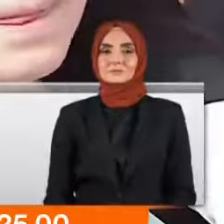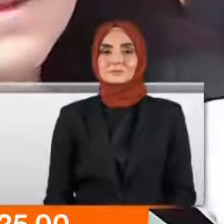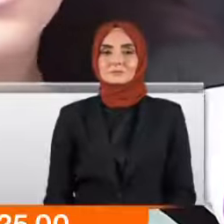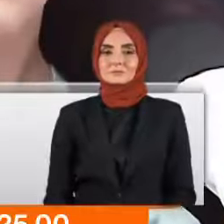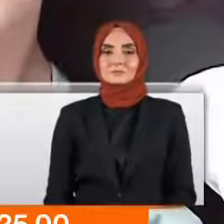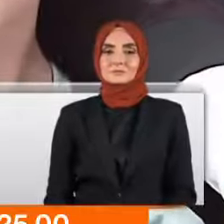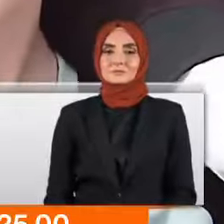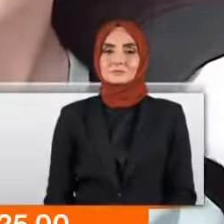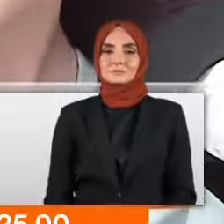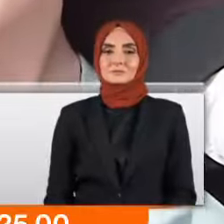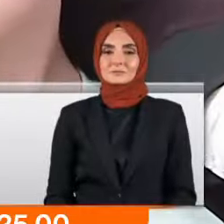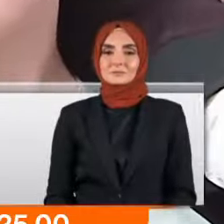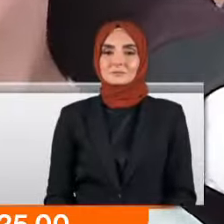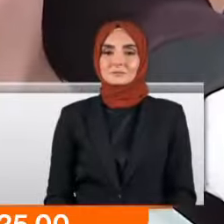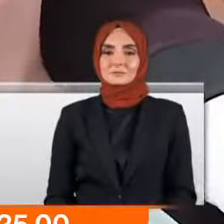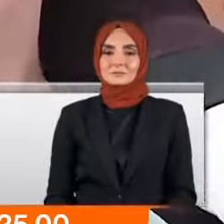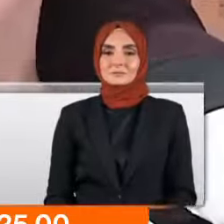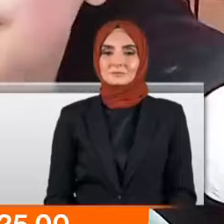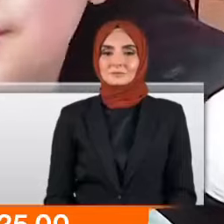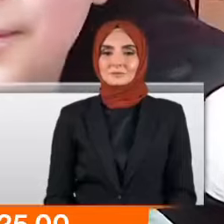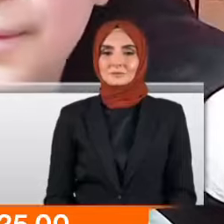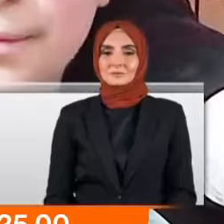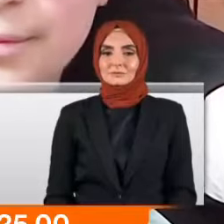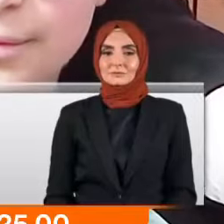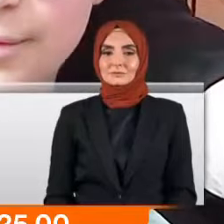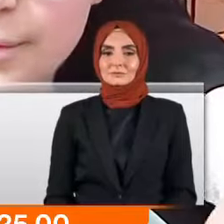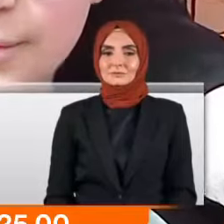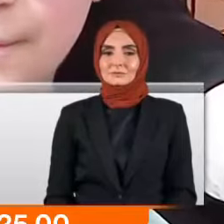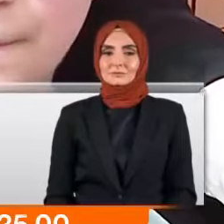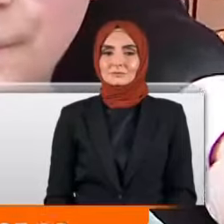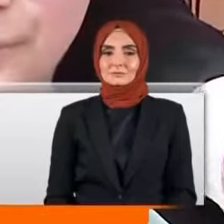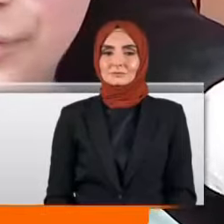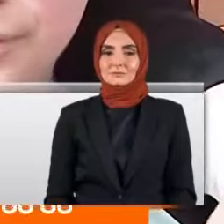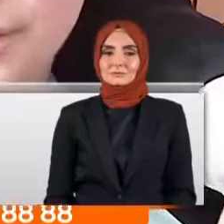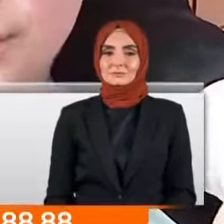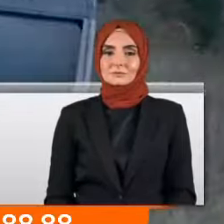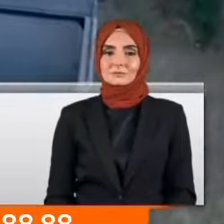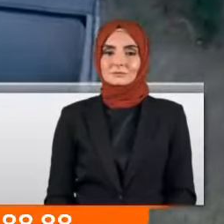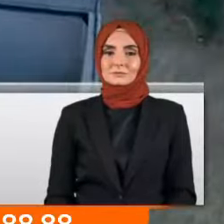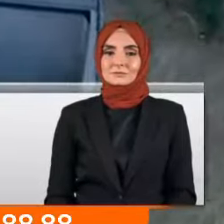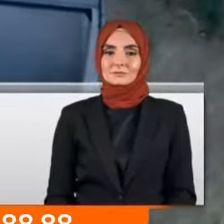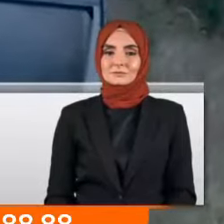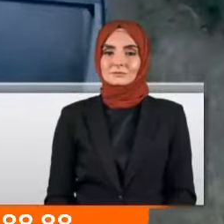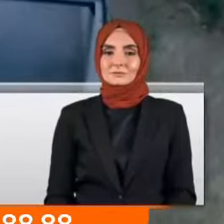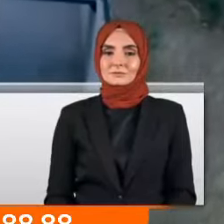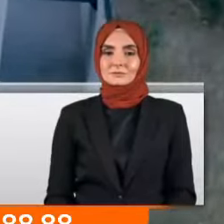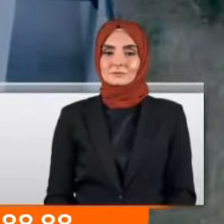%25 zam sınırı kalkarsa iyi mi olur? İyi olmaz. Şu anda herkes ancak o şekilde bir şekilde yararlanabiliyor.